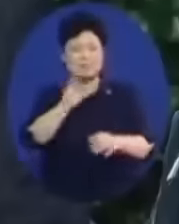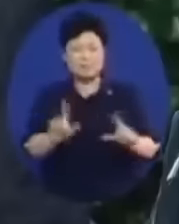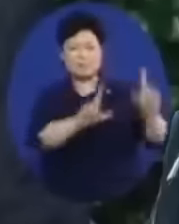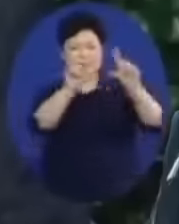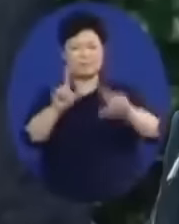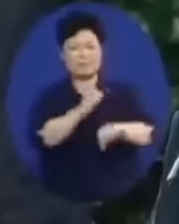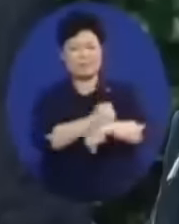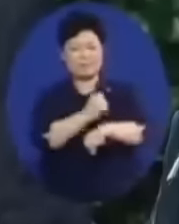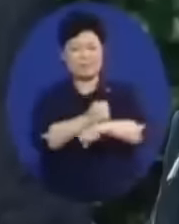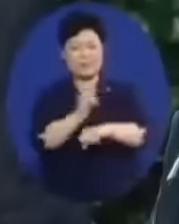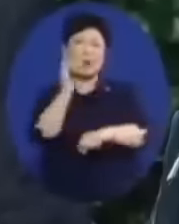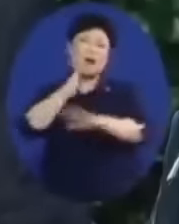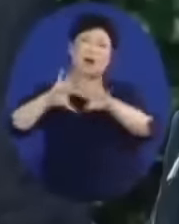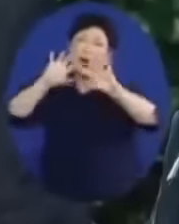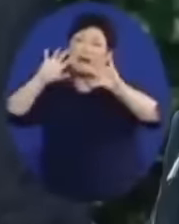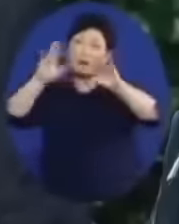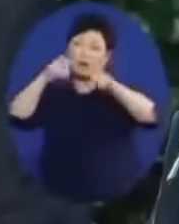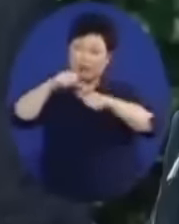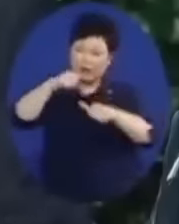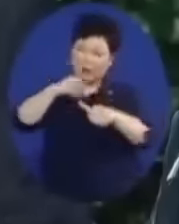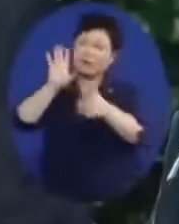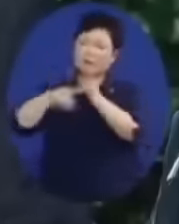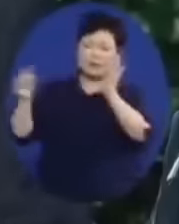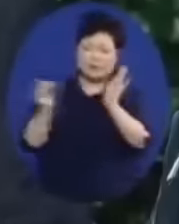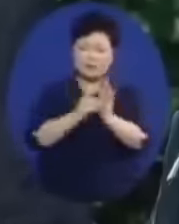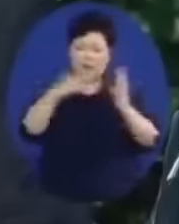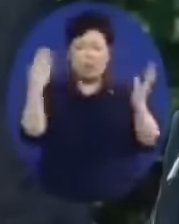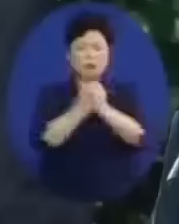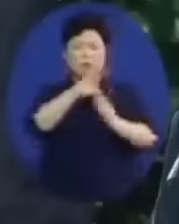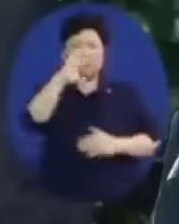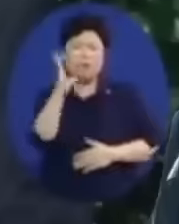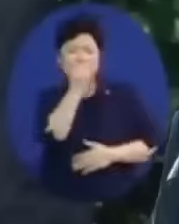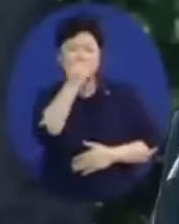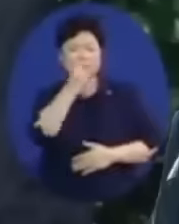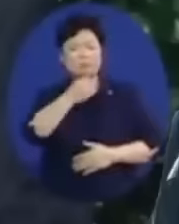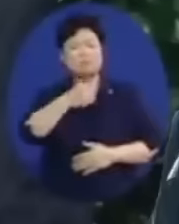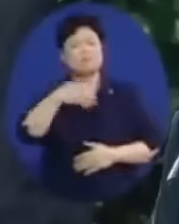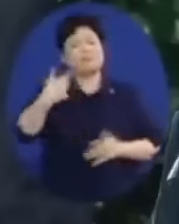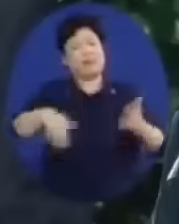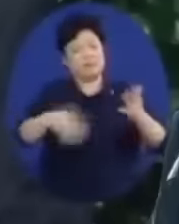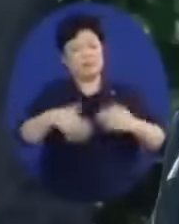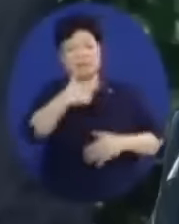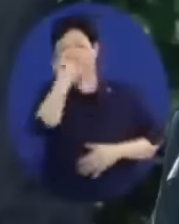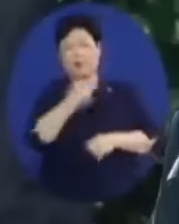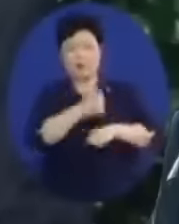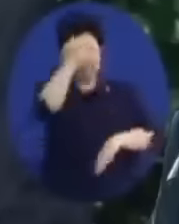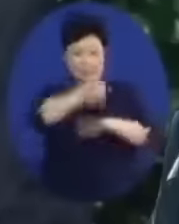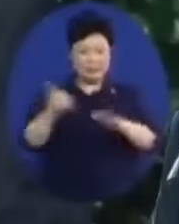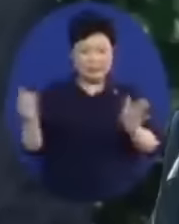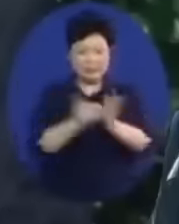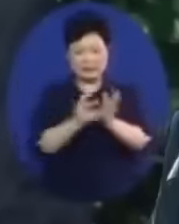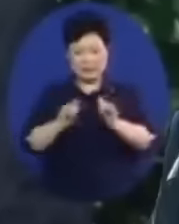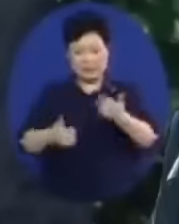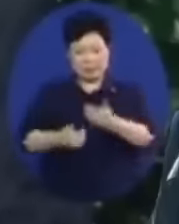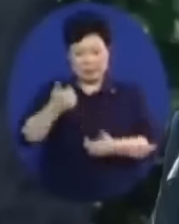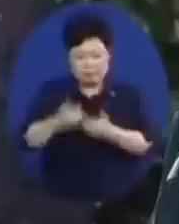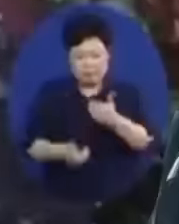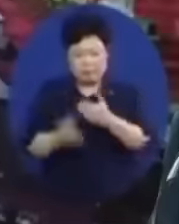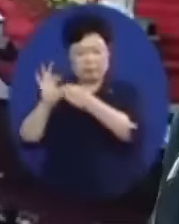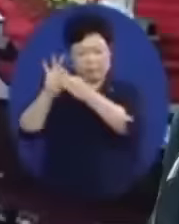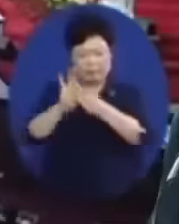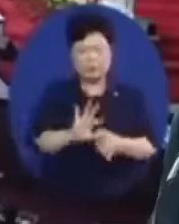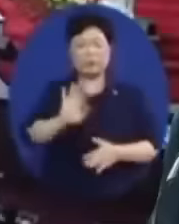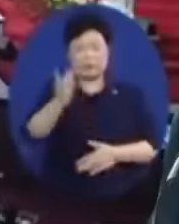사는데 천당 올라갈 때까지 완전히 거룩하게 된 사람은 없어요. 끝까지 인간의 갈등은 있는 것입니다.